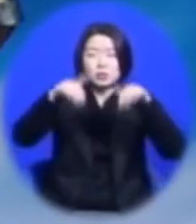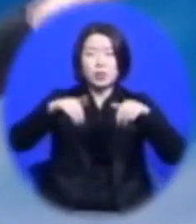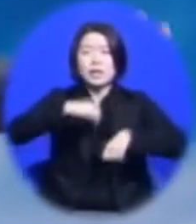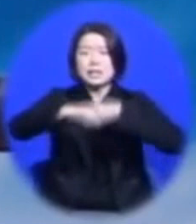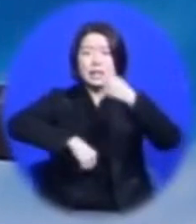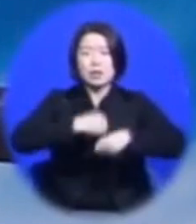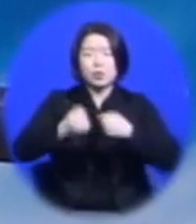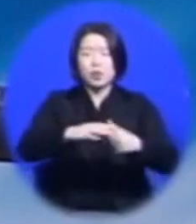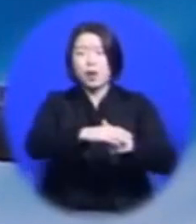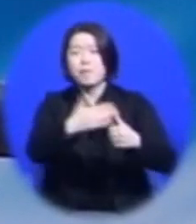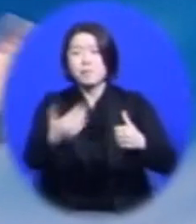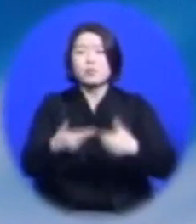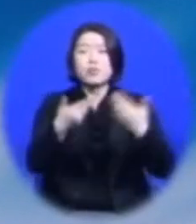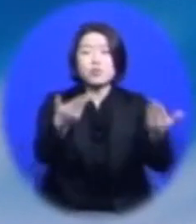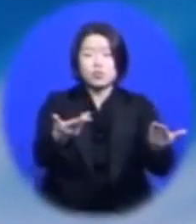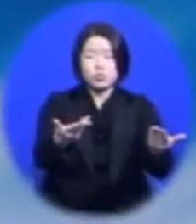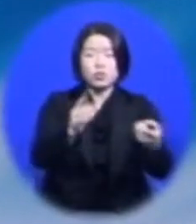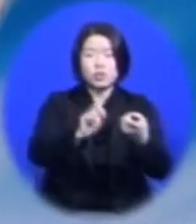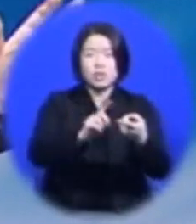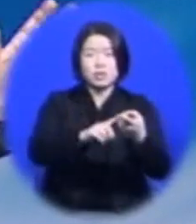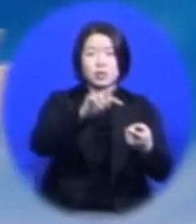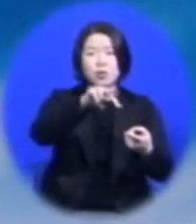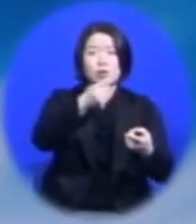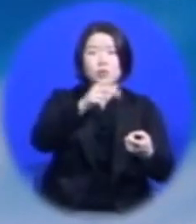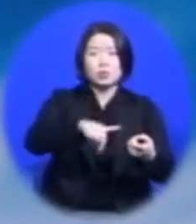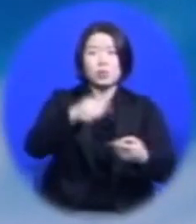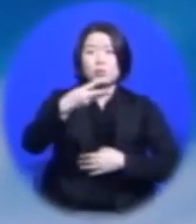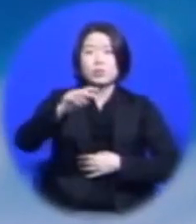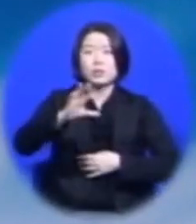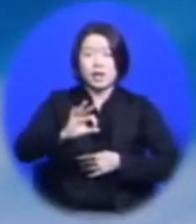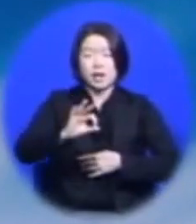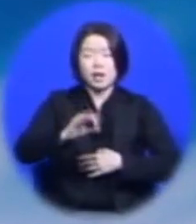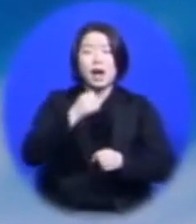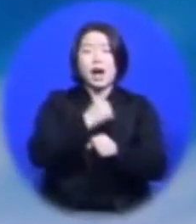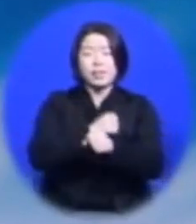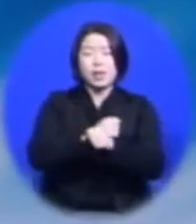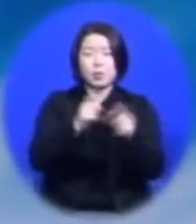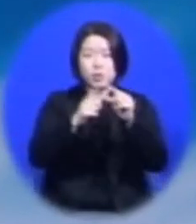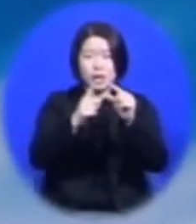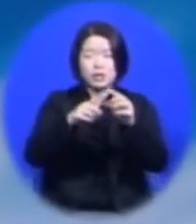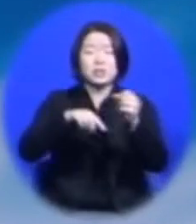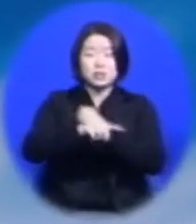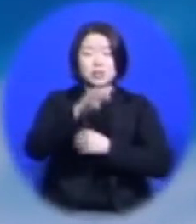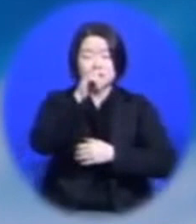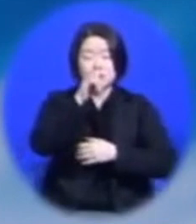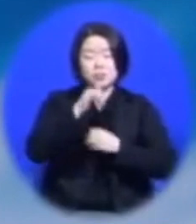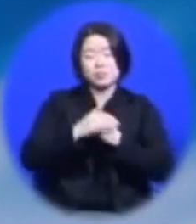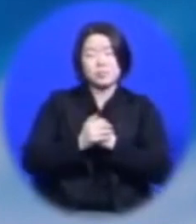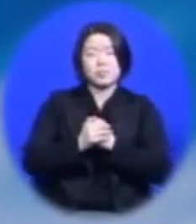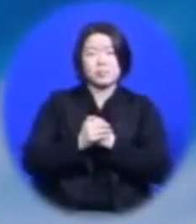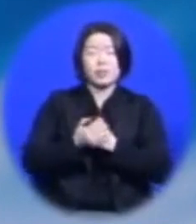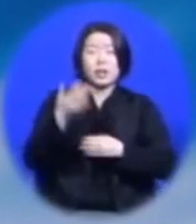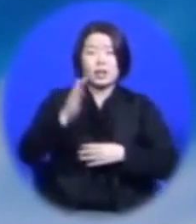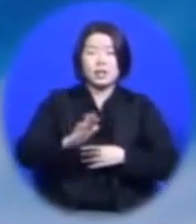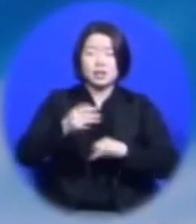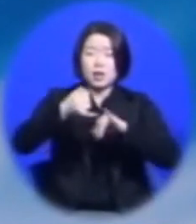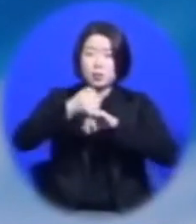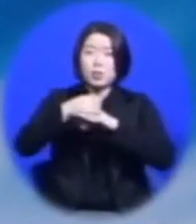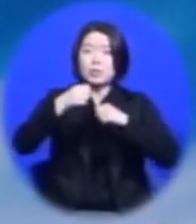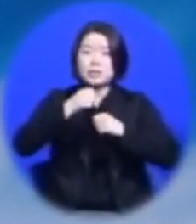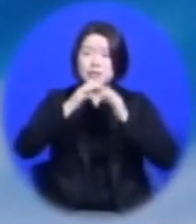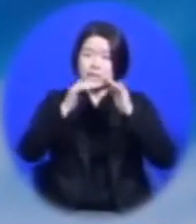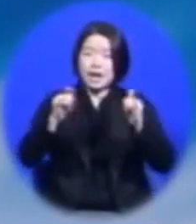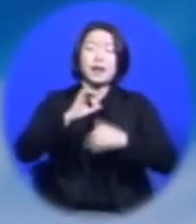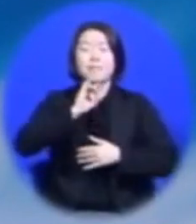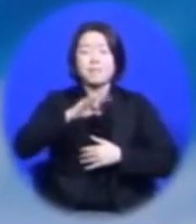자유롭게 풀어주는 경우 이거 속량한다 이렇게 말하죠. 그런데 꼭 사람만 이렇게